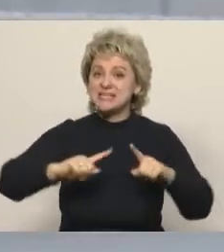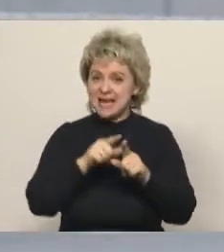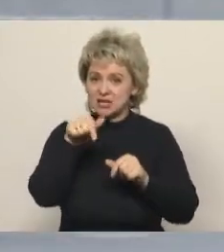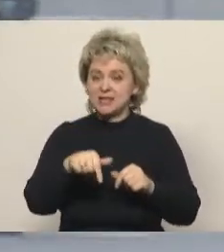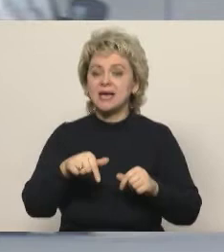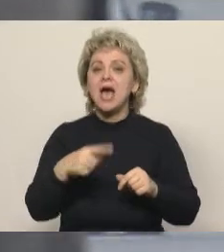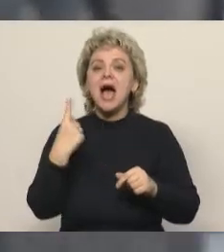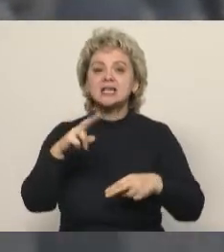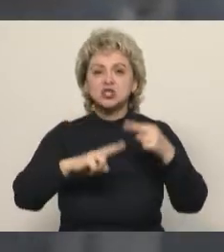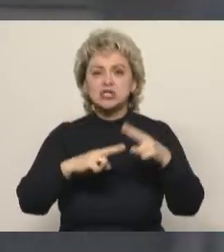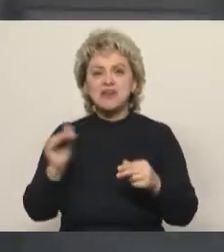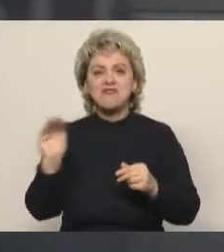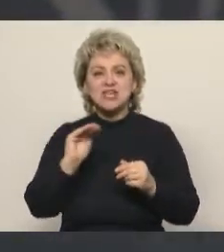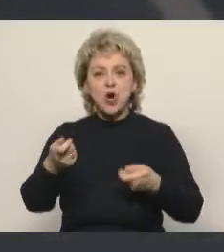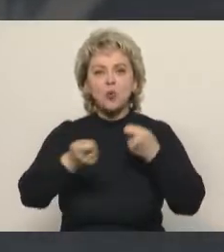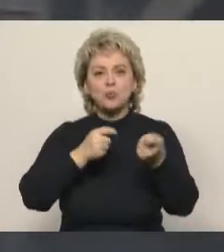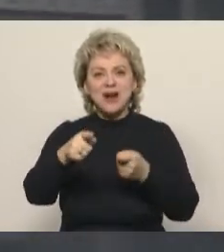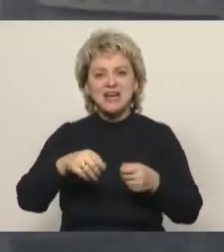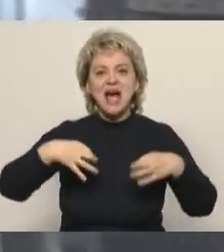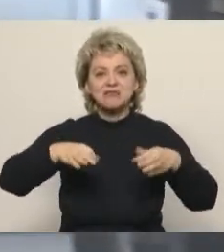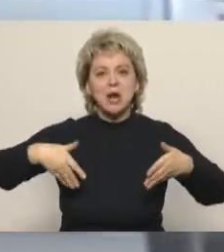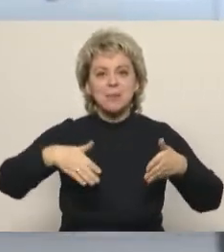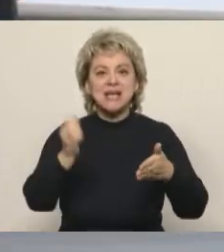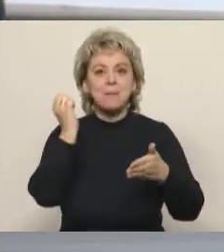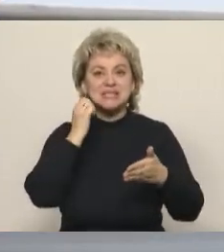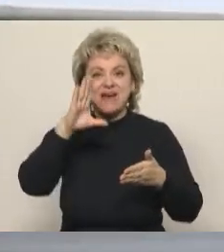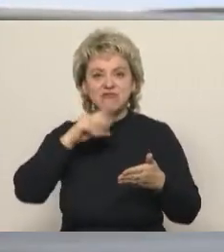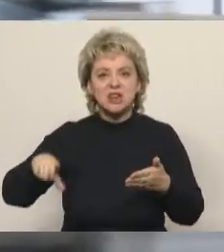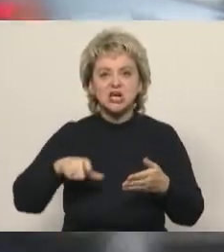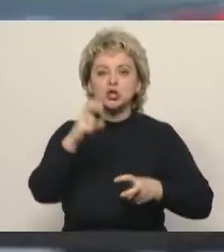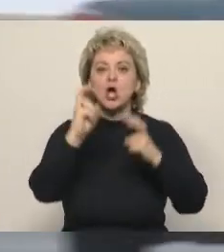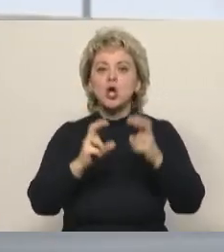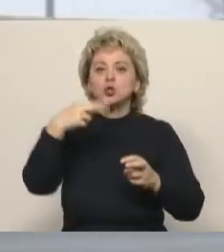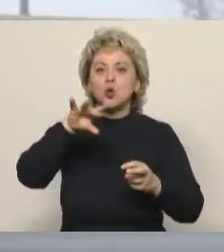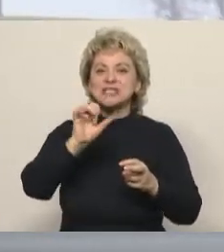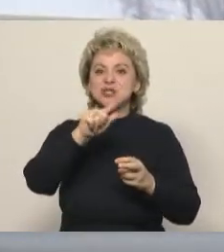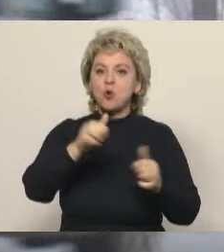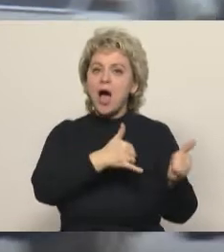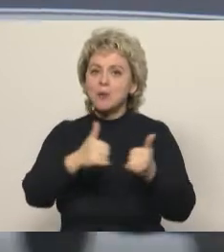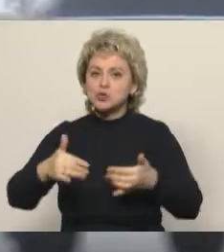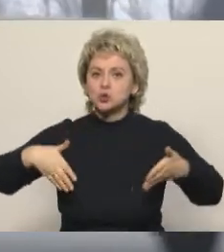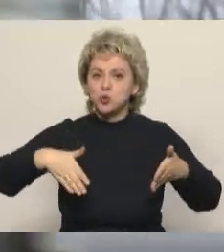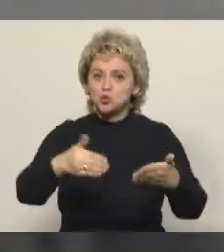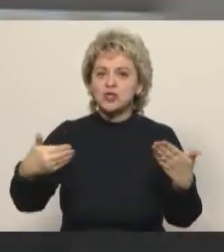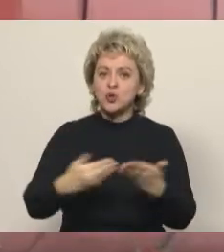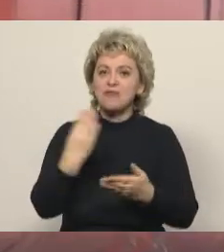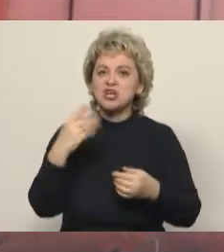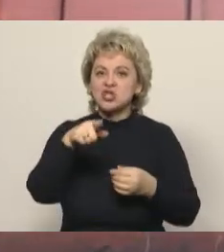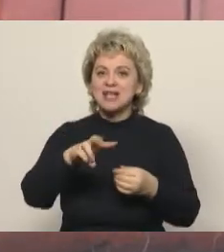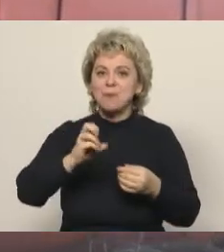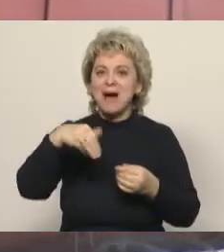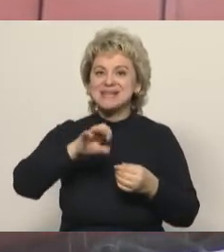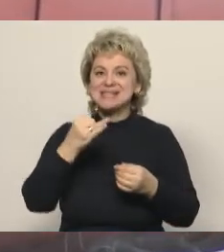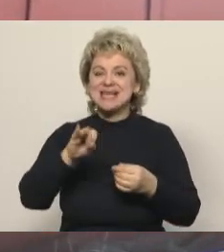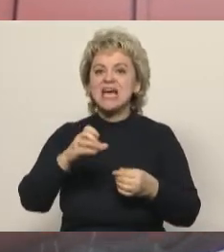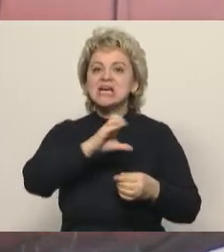В круглосуточном режиме работают порядка 30 машин КДМ. Это комбинированная дорожная техника, бульдозеры и грейдеры. Помощь